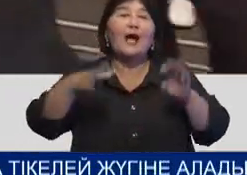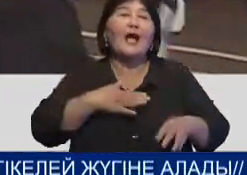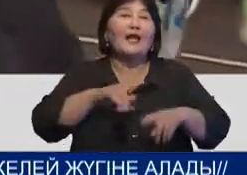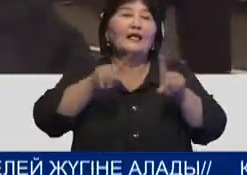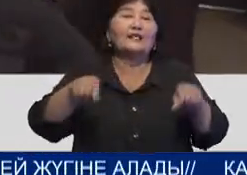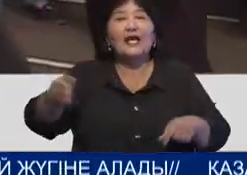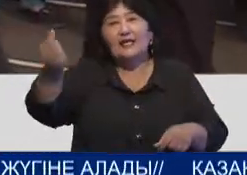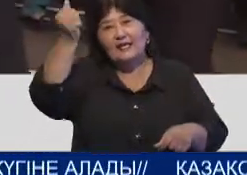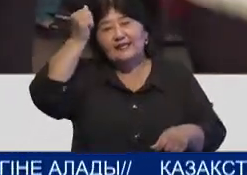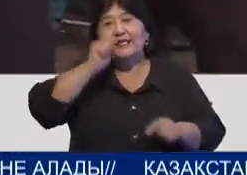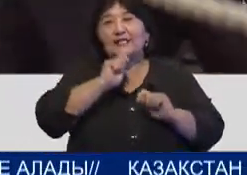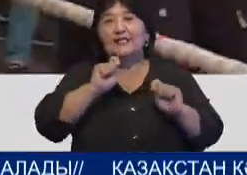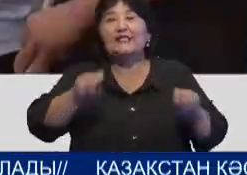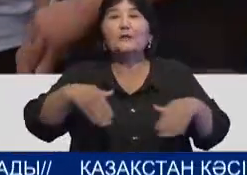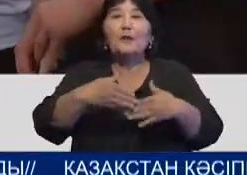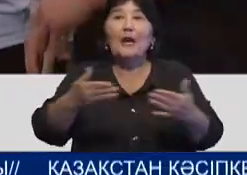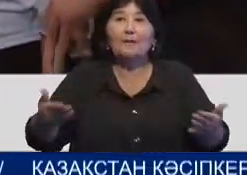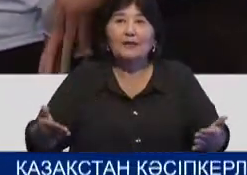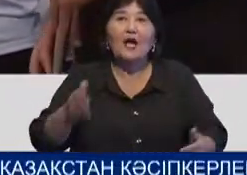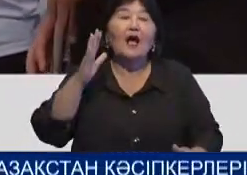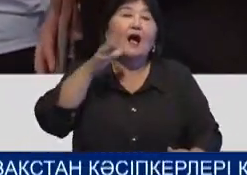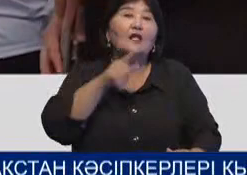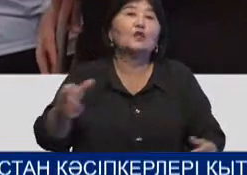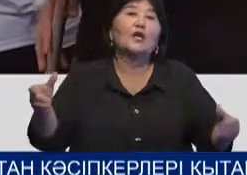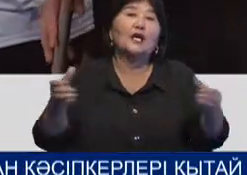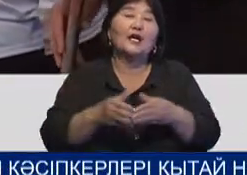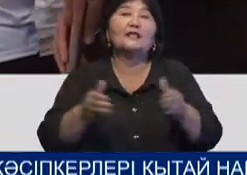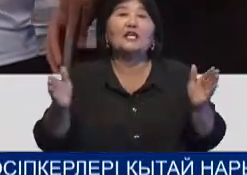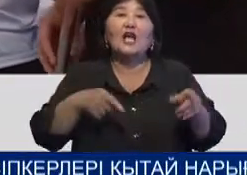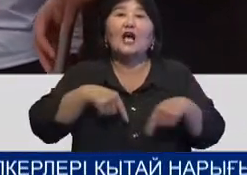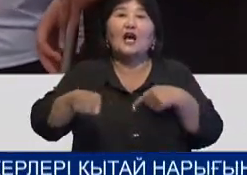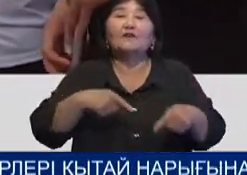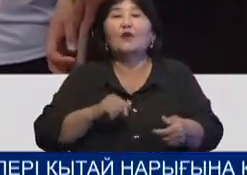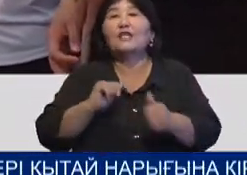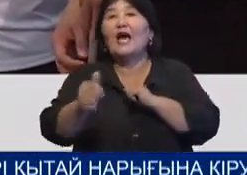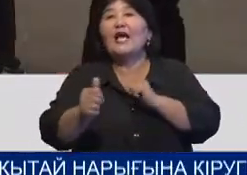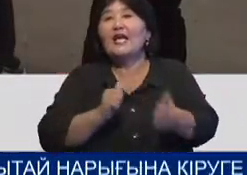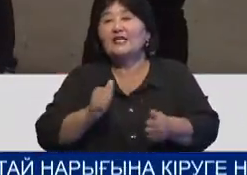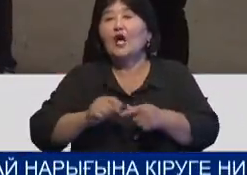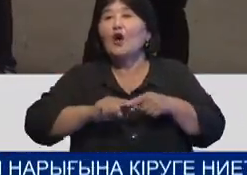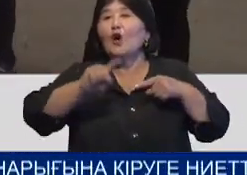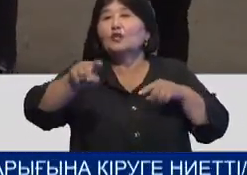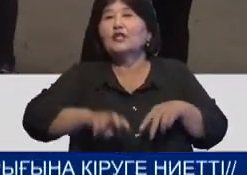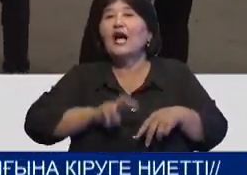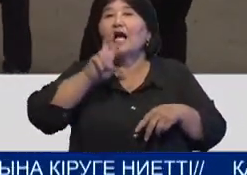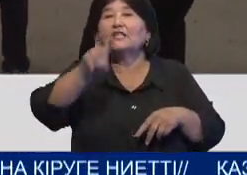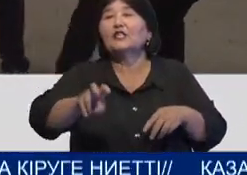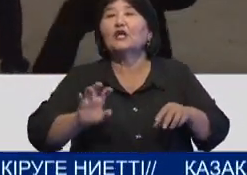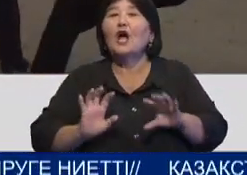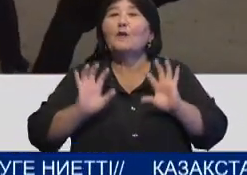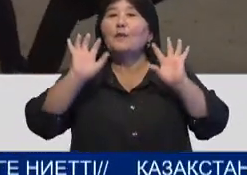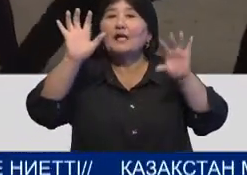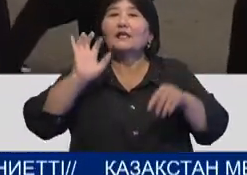хат және естелік сыйлықтармен марапатталды. Алдағы уақытта командалар шағын футбол, эстафета, ұзындыққа секіру, баскетбол,